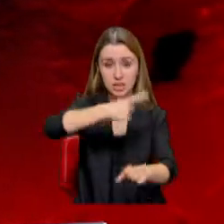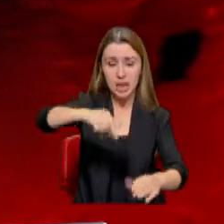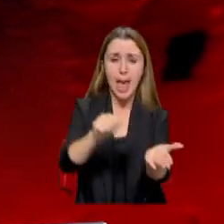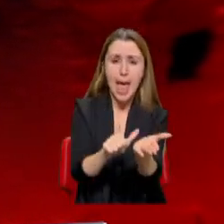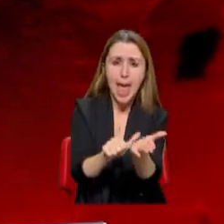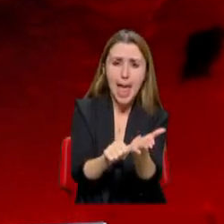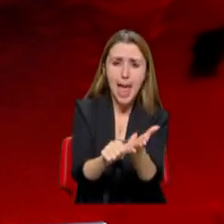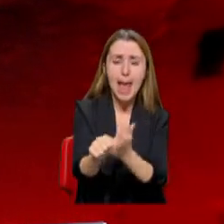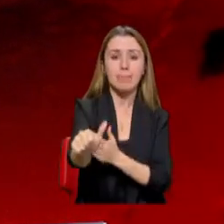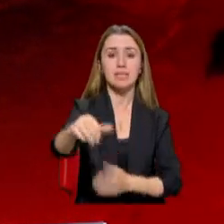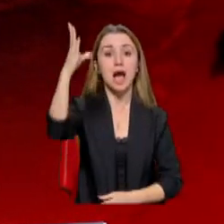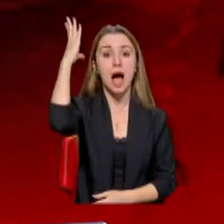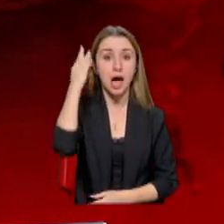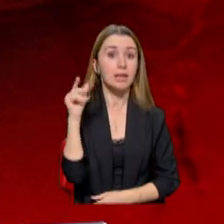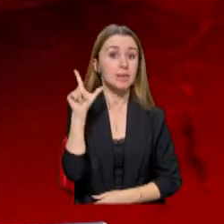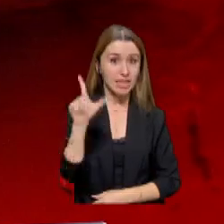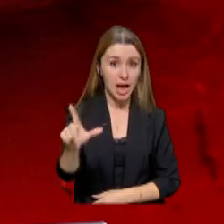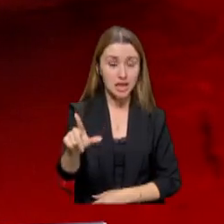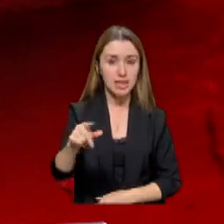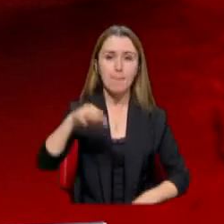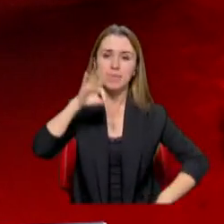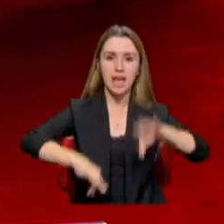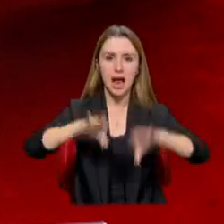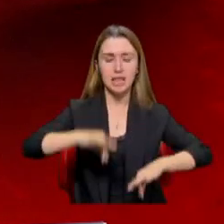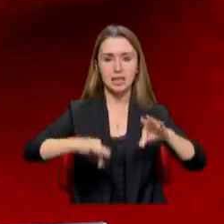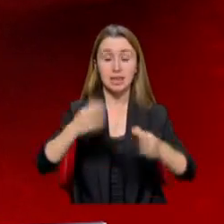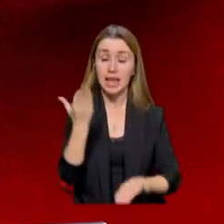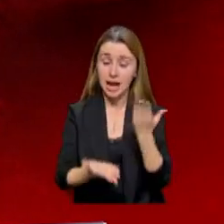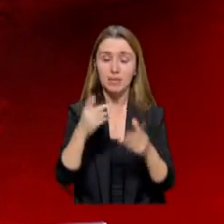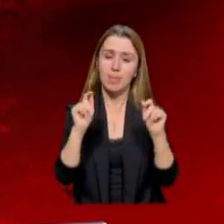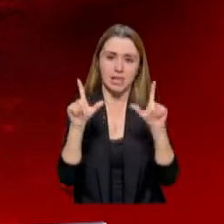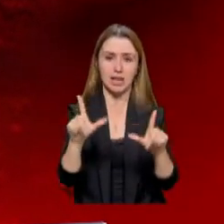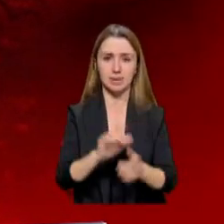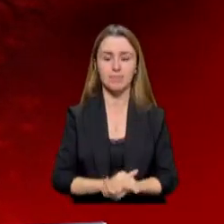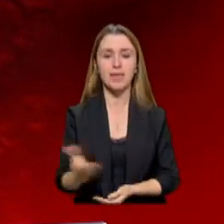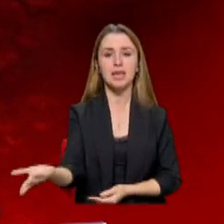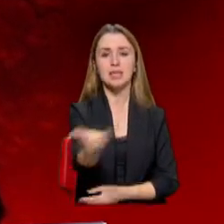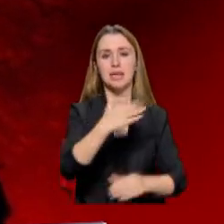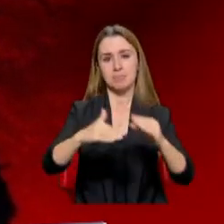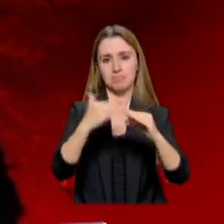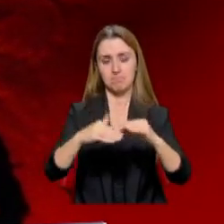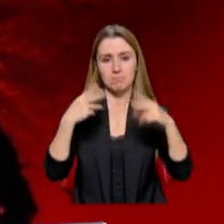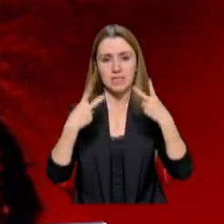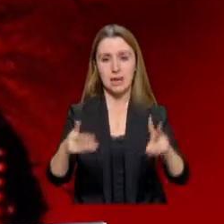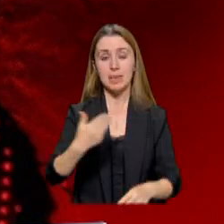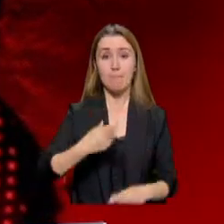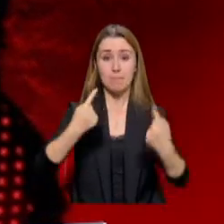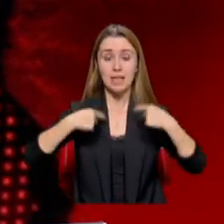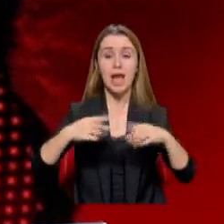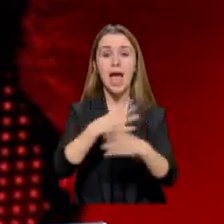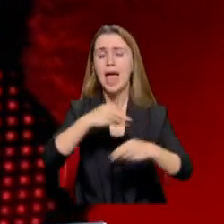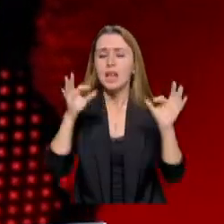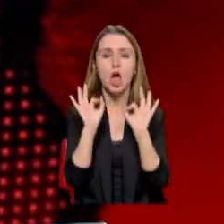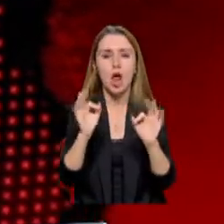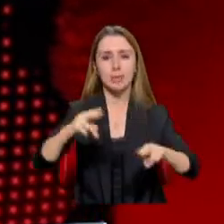hücrelerine kadar iyi anlayıp değerlendirmesi gerektiğine inanıyorum Sizler de yazabilirsiniz Biz de en önemlisi